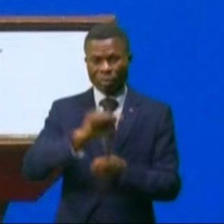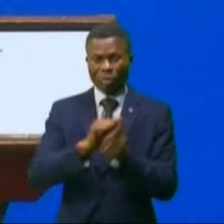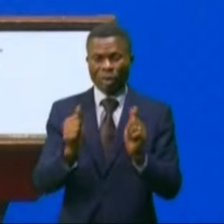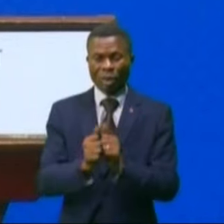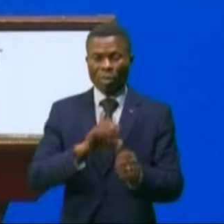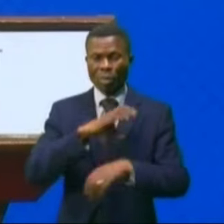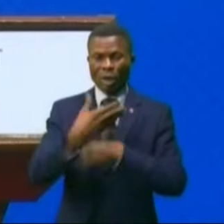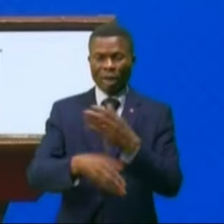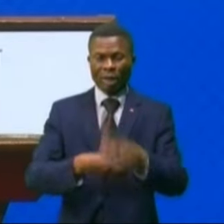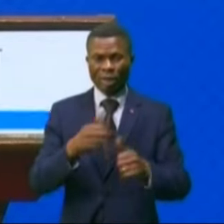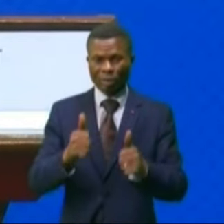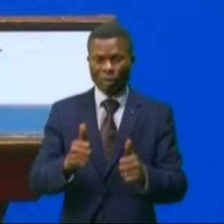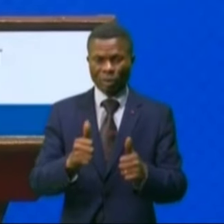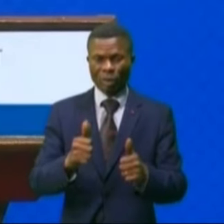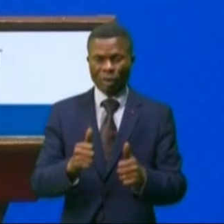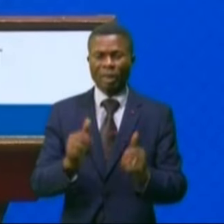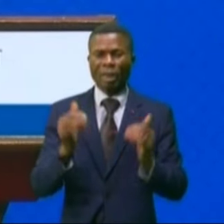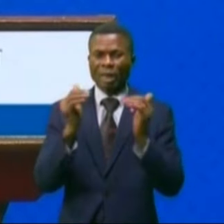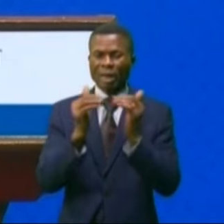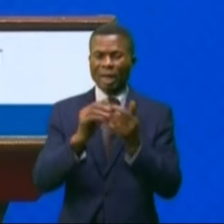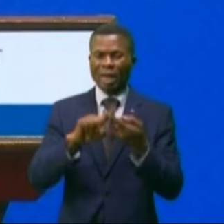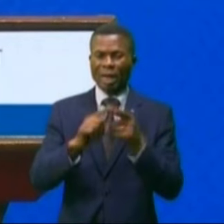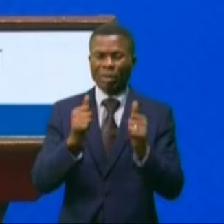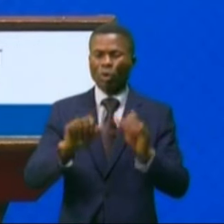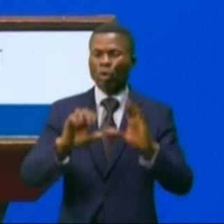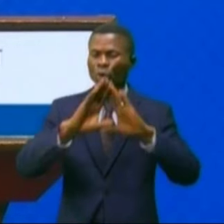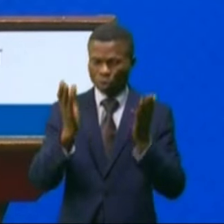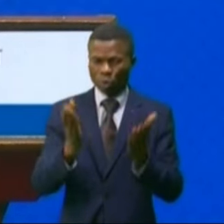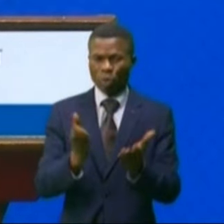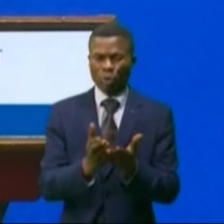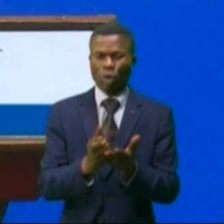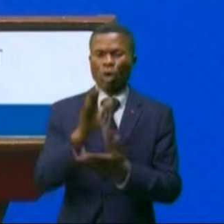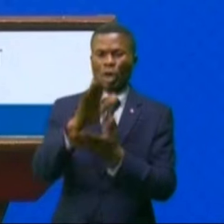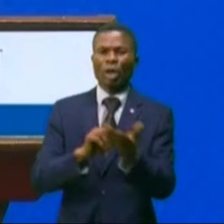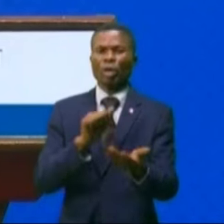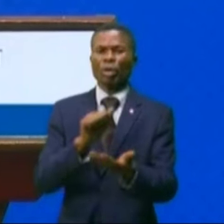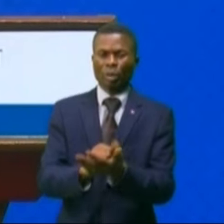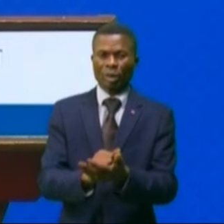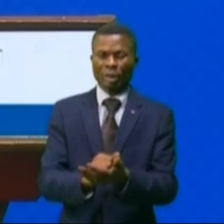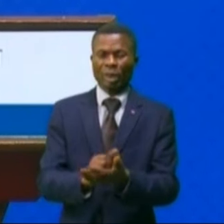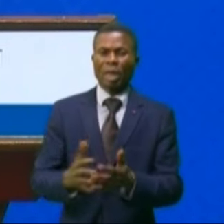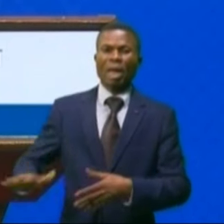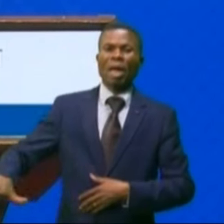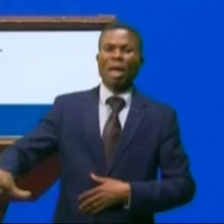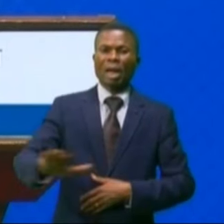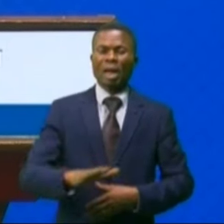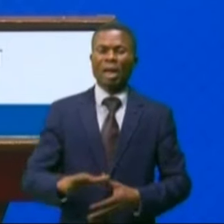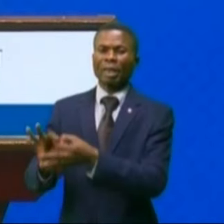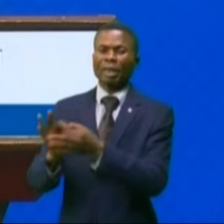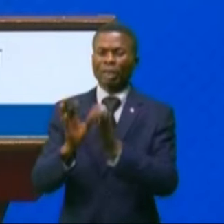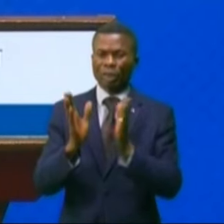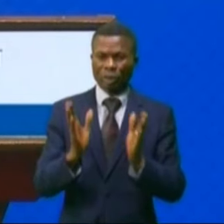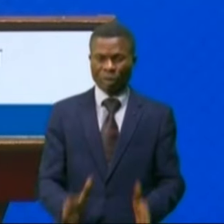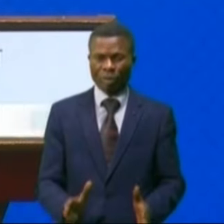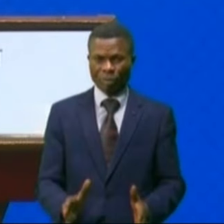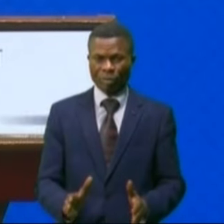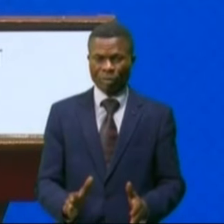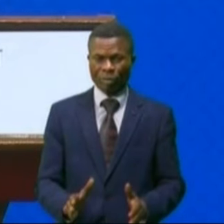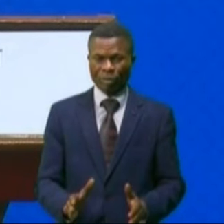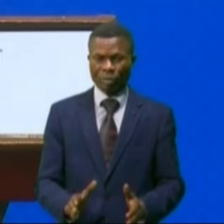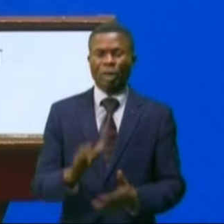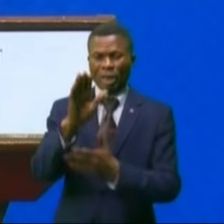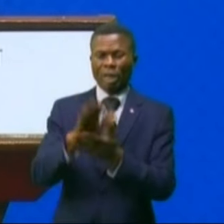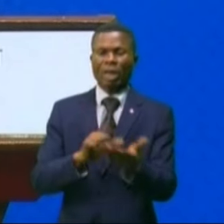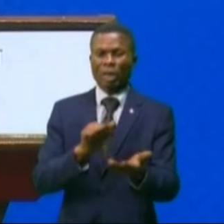offices. Les bons offices en diplomatie, tout le monde peut en faire usage. Je pense que les États-Unis d'Amérique en ont fait